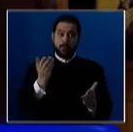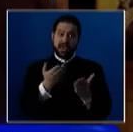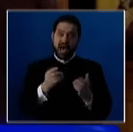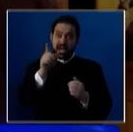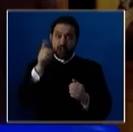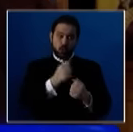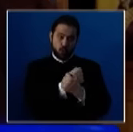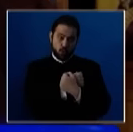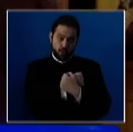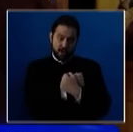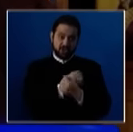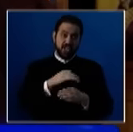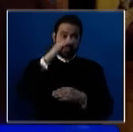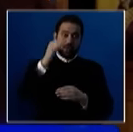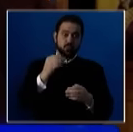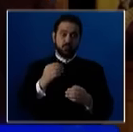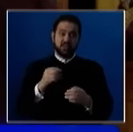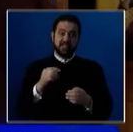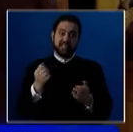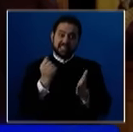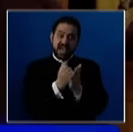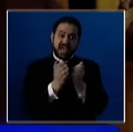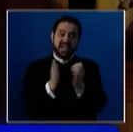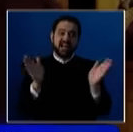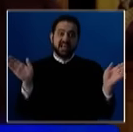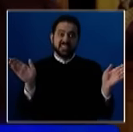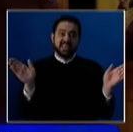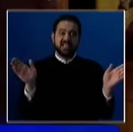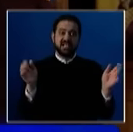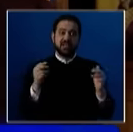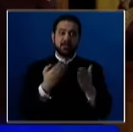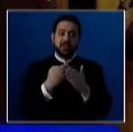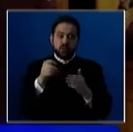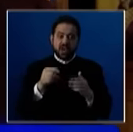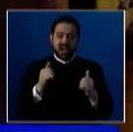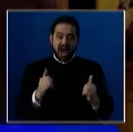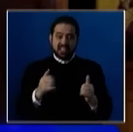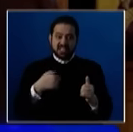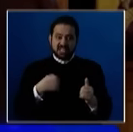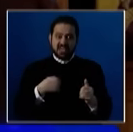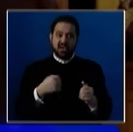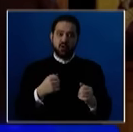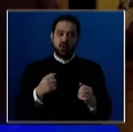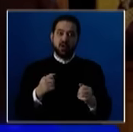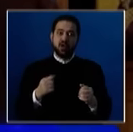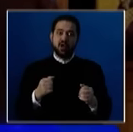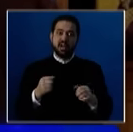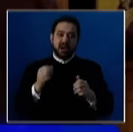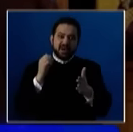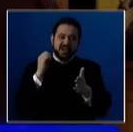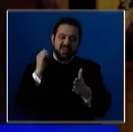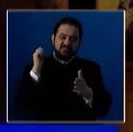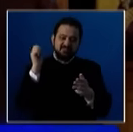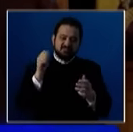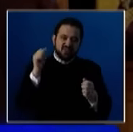îl iubești atât de mult încât te-ai răstignit pentru el, este rănit astăzi de mine. Eu poate am încercat să fac